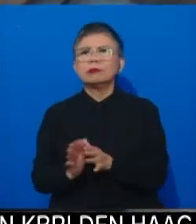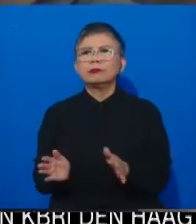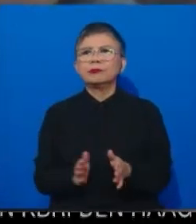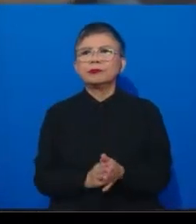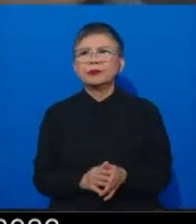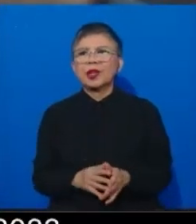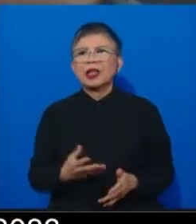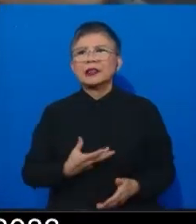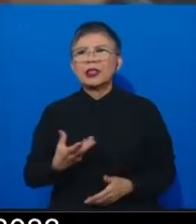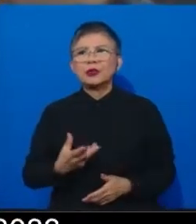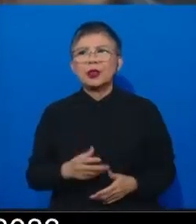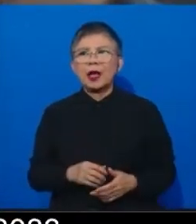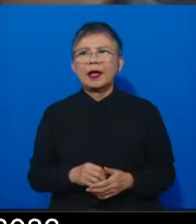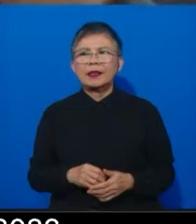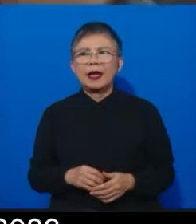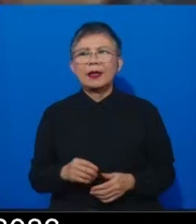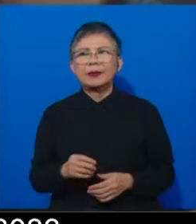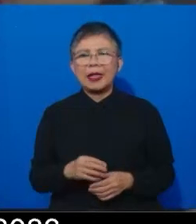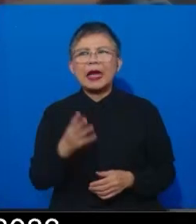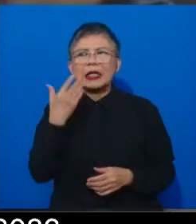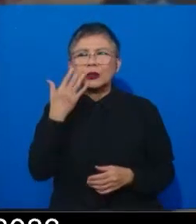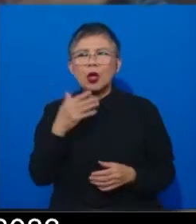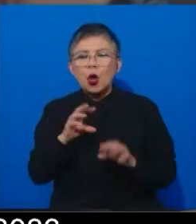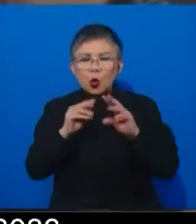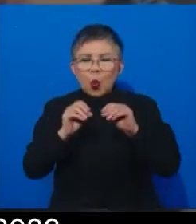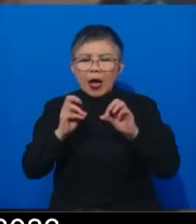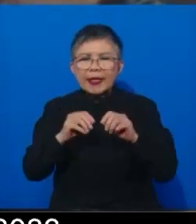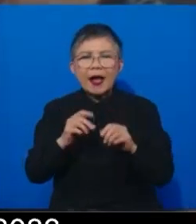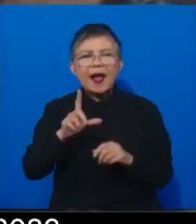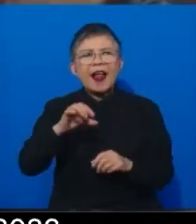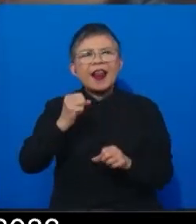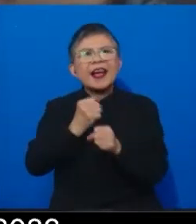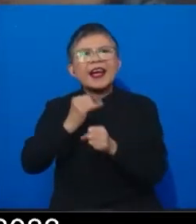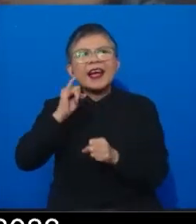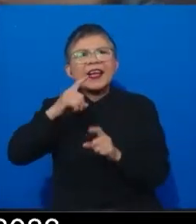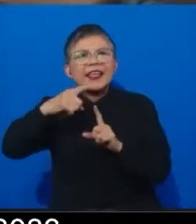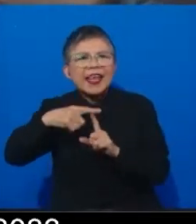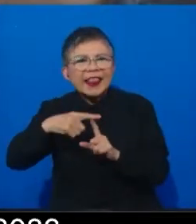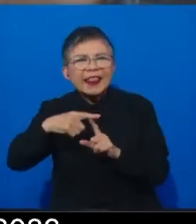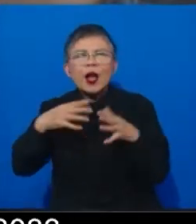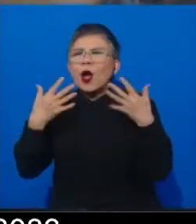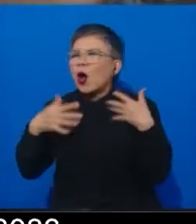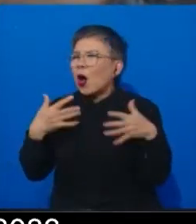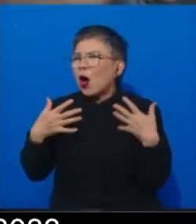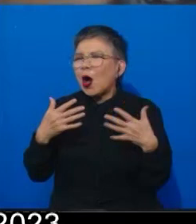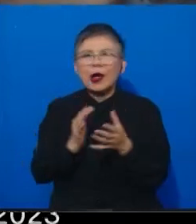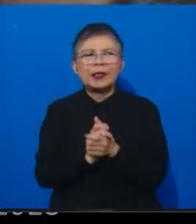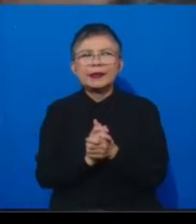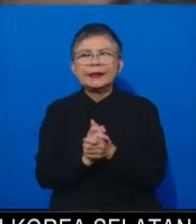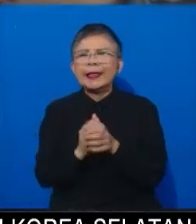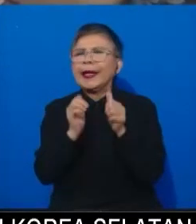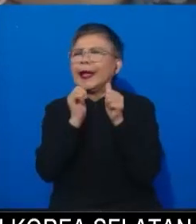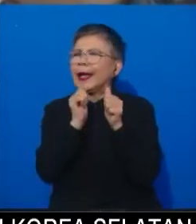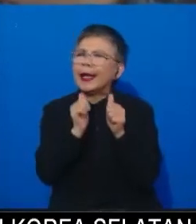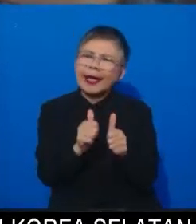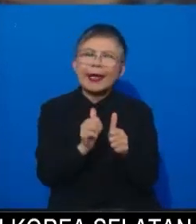Saya suka rasa mie ayam merica, kuahnya legit, bumbunya itu nggak ada yang lain, nggak ada duanya